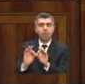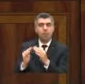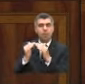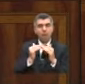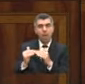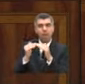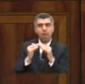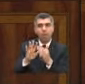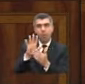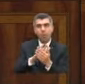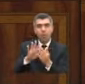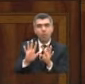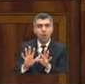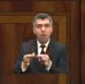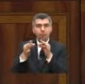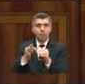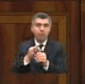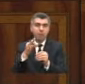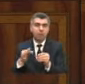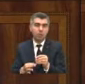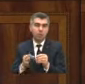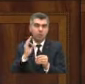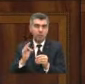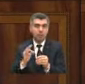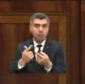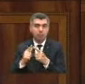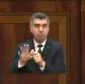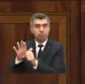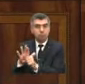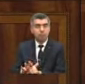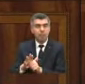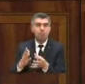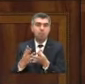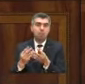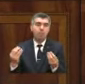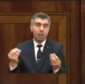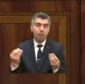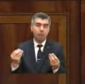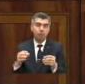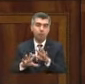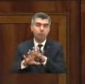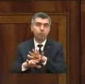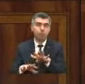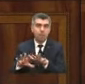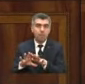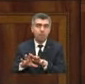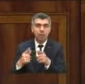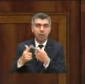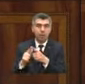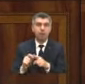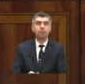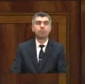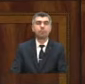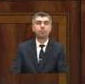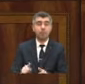المتدخلين، مما نتج عنه عدم الإنصاف من خلال إقصاء شريحة مجتمعية في أمس الحاجة. وكيف قلت السيد رئيس الحكومة،